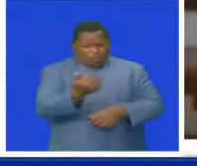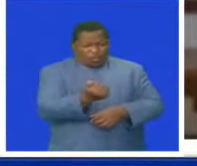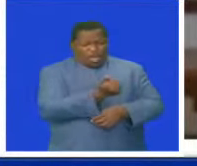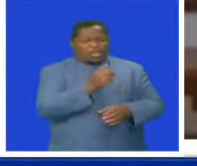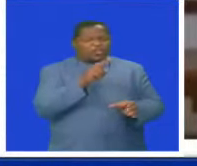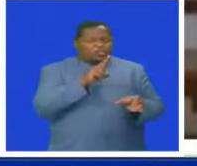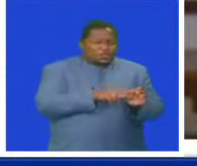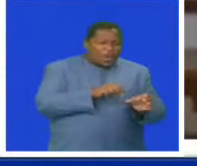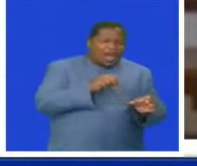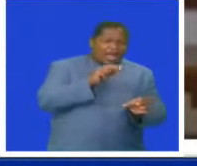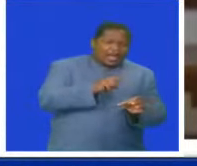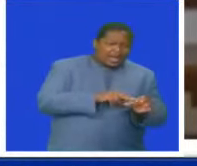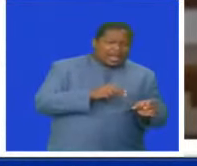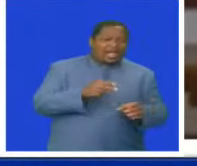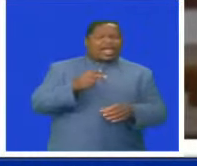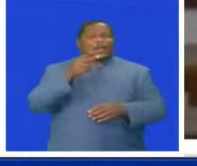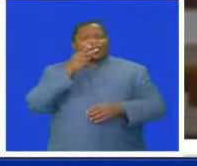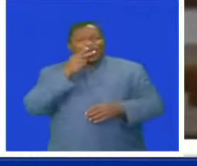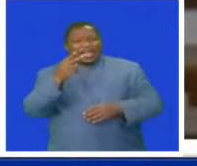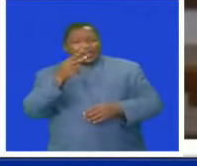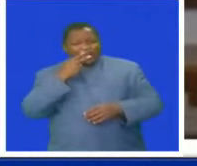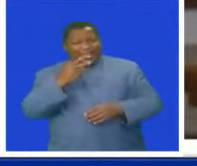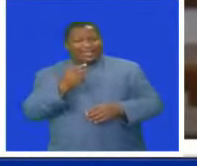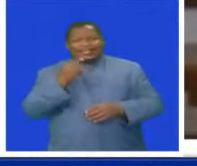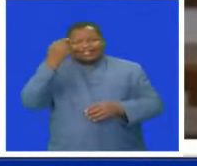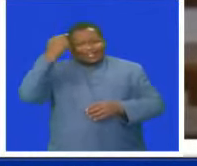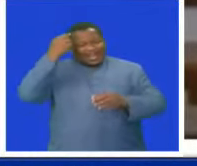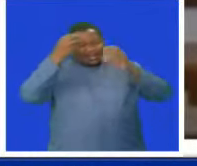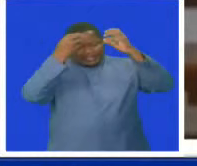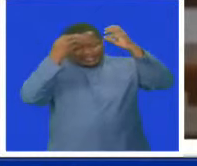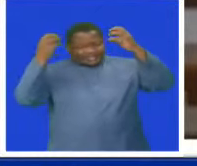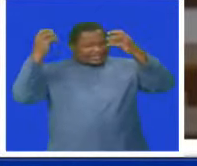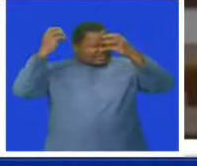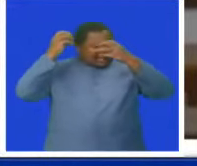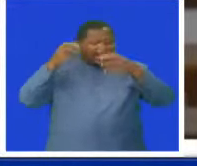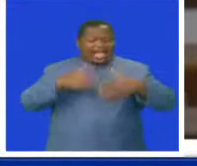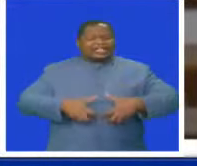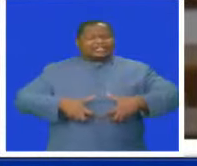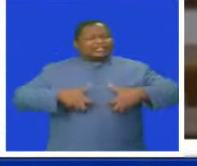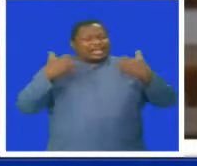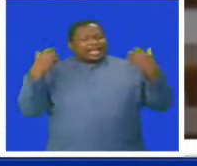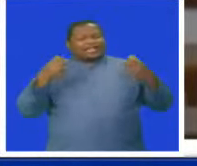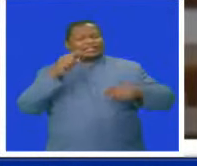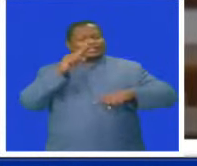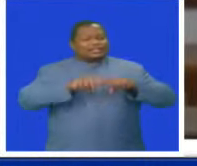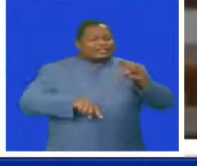bese sebayahluleka ukuthi controla uma ngabe sebakwatile noma kumbe